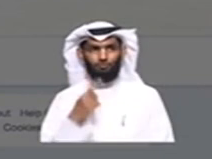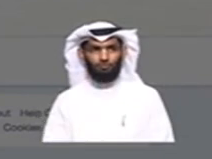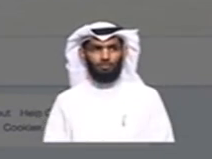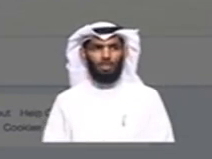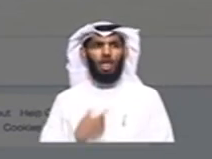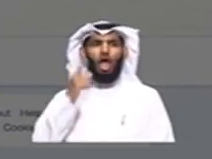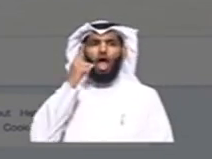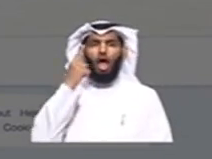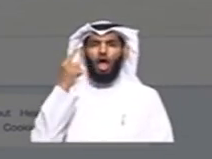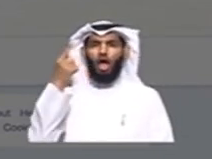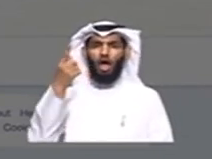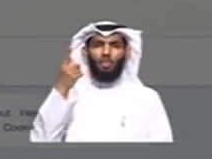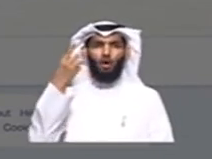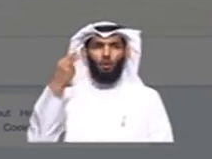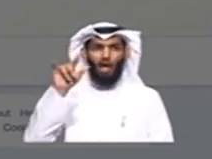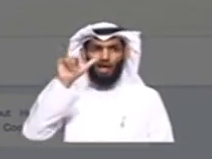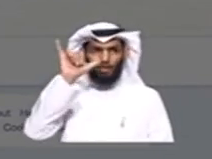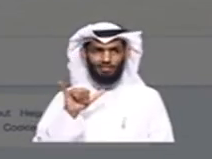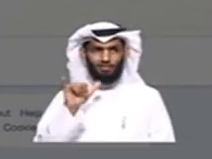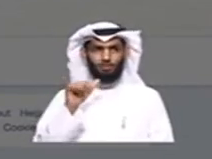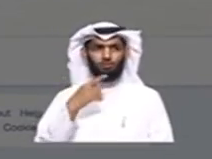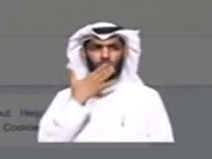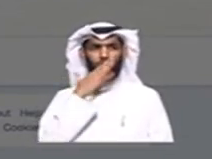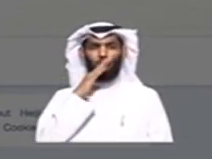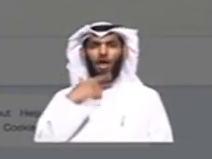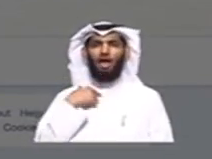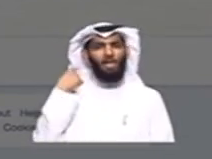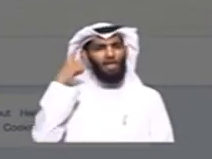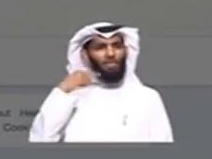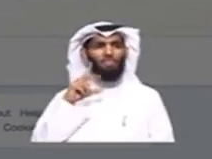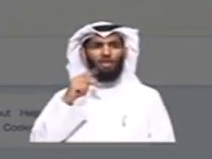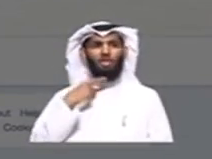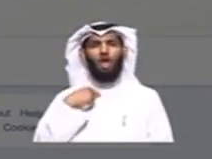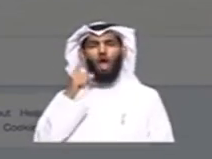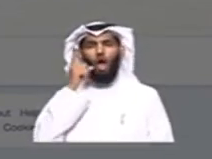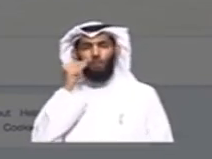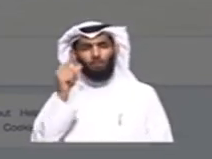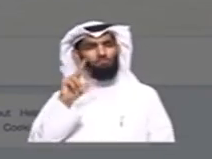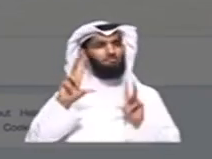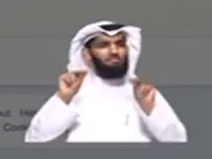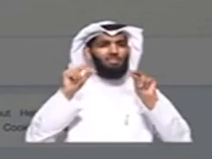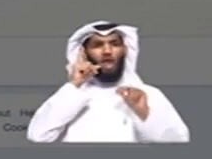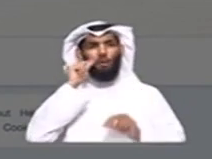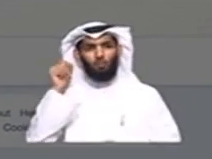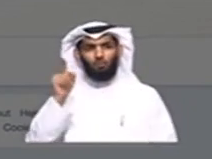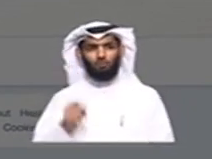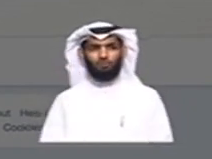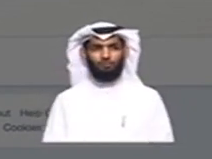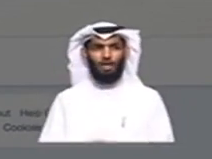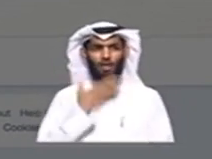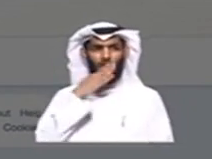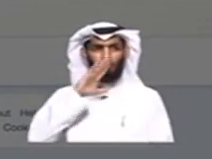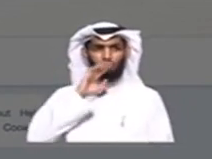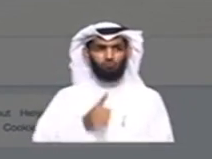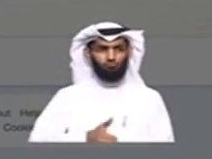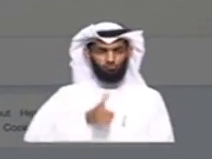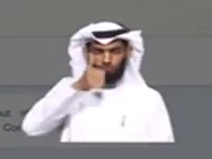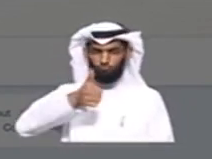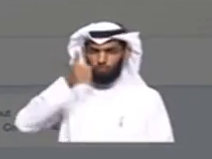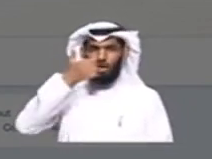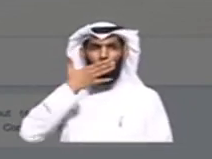علي والد المتسابق صالح المري، وانا اعتبره والدي الثاني. الله يوفقنا وياك، والحمد لله مستانس